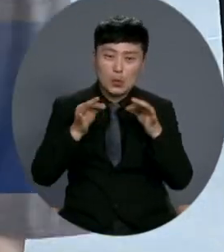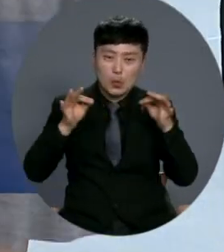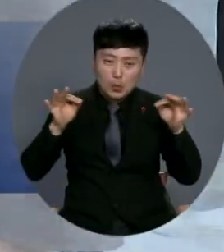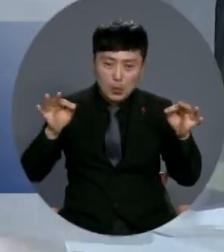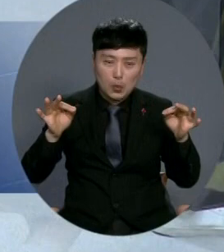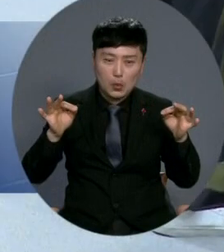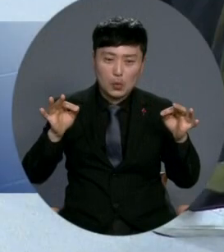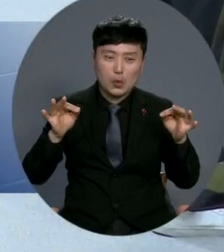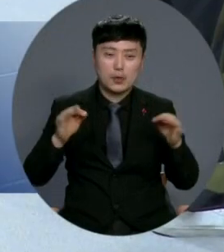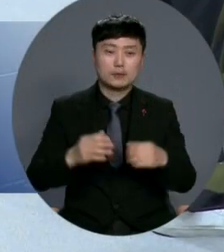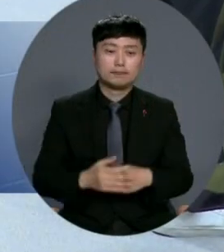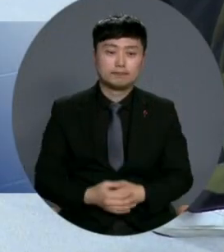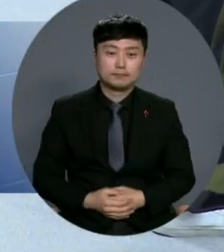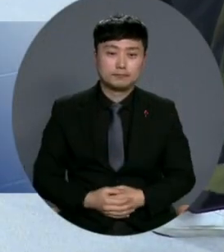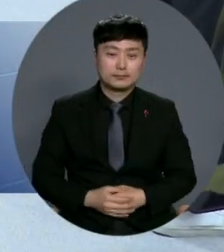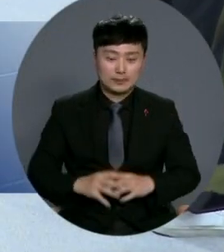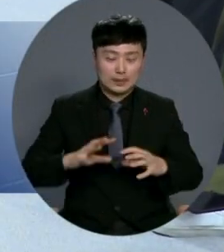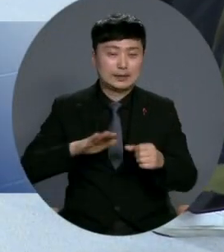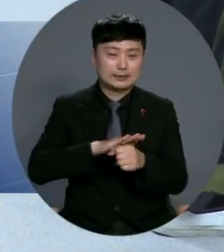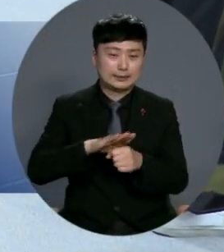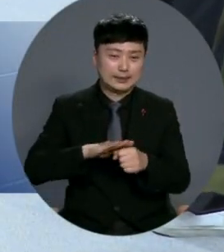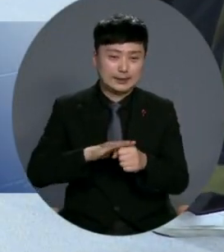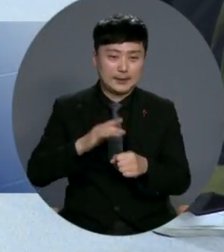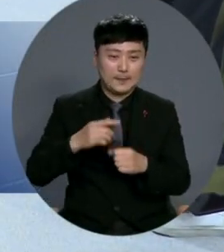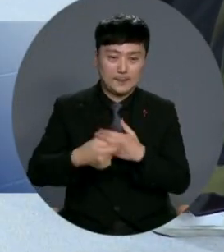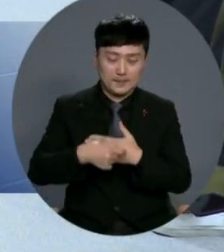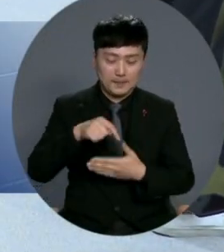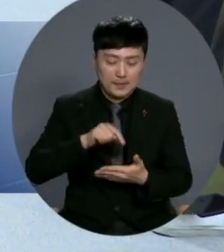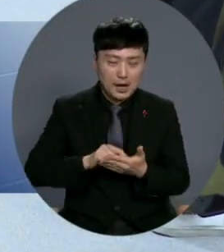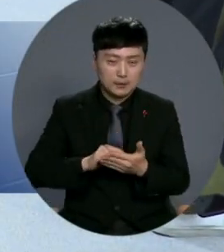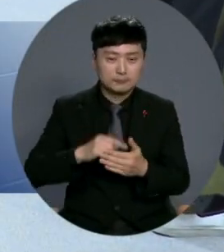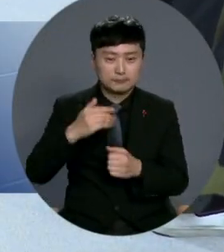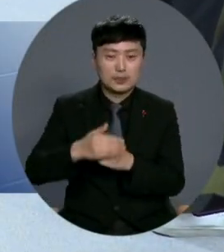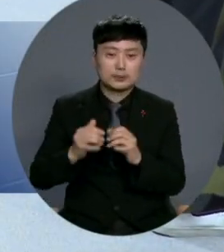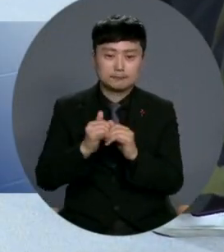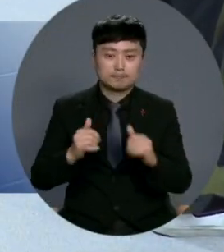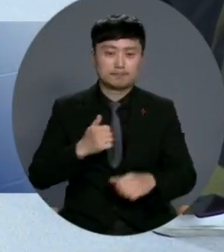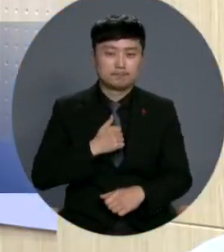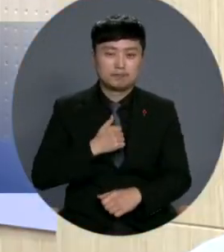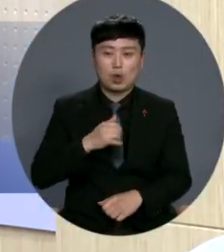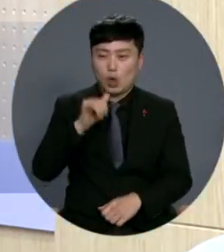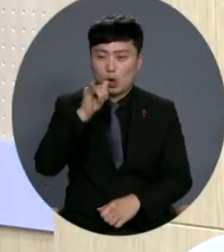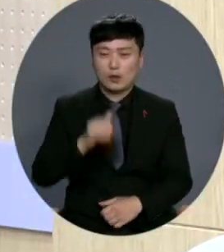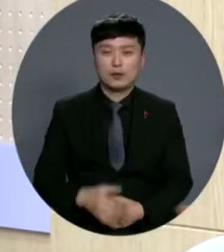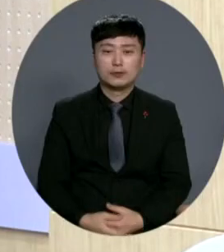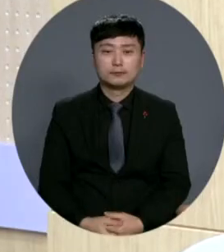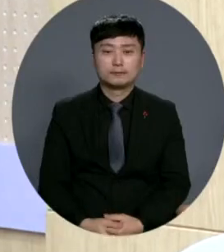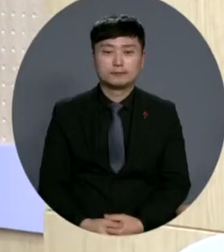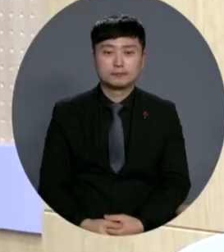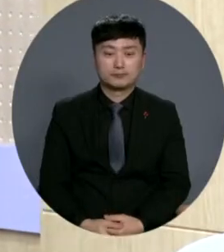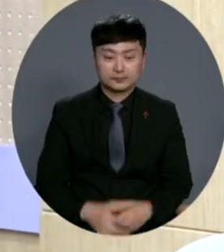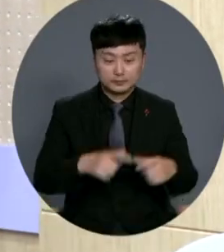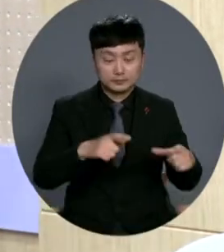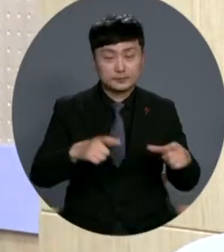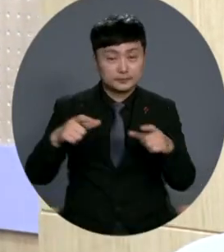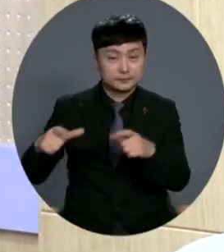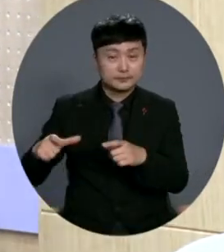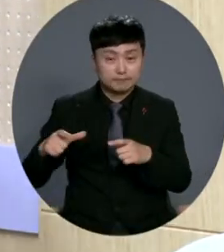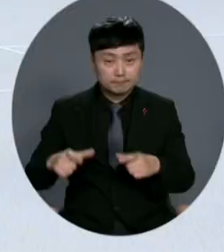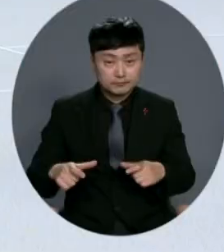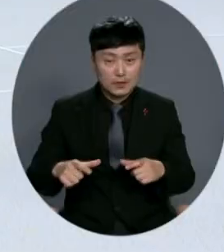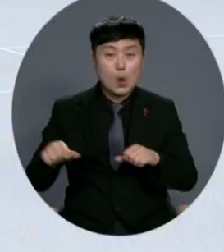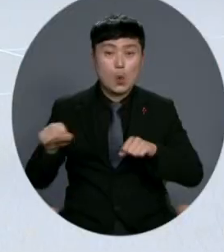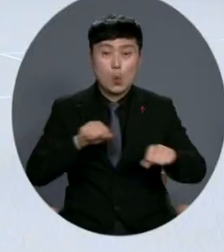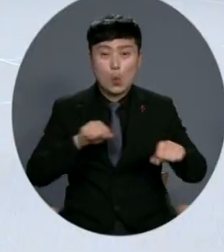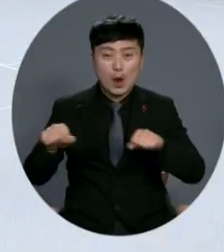있어요. 그래서 애국심도 생기고 대구 시민의 자부심도 생기고 그랬어요. 지역 극단과 학계, 지역에서